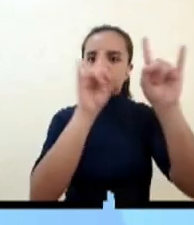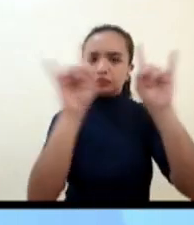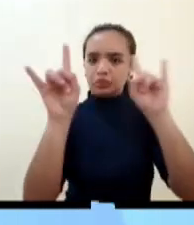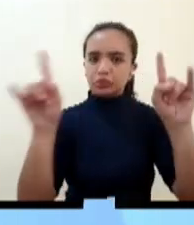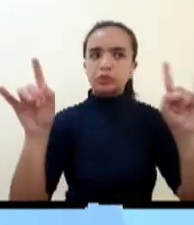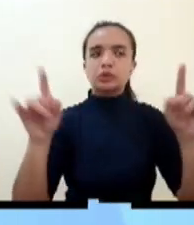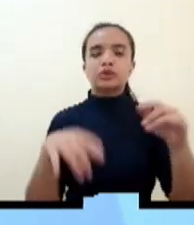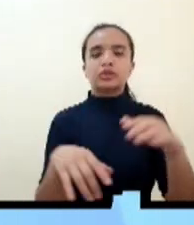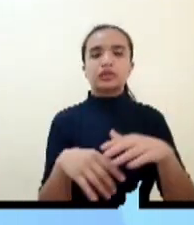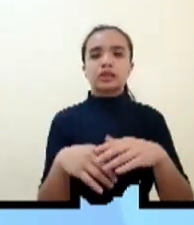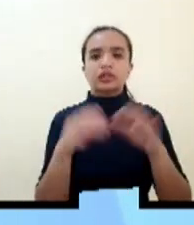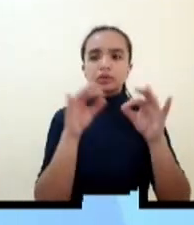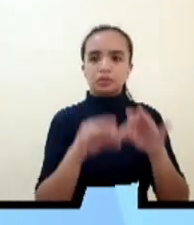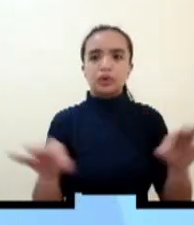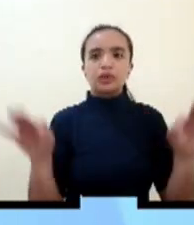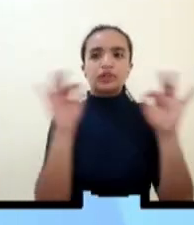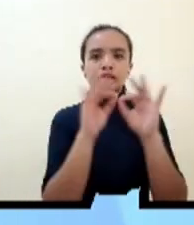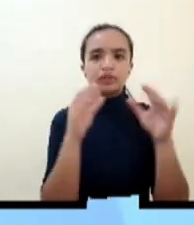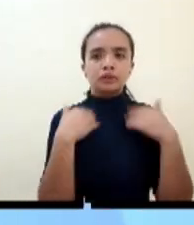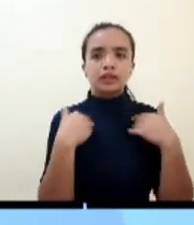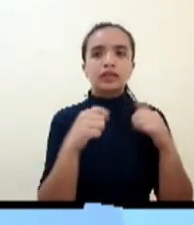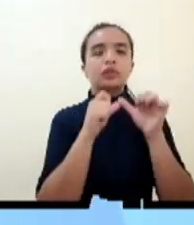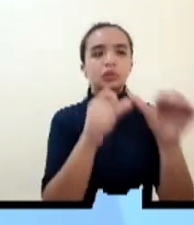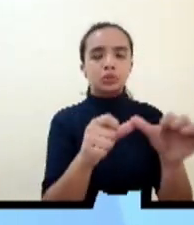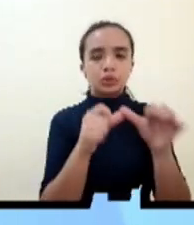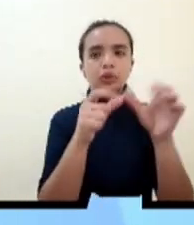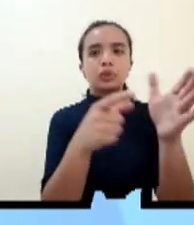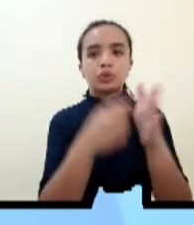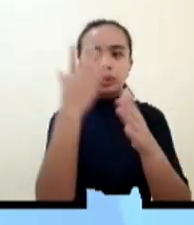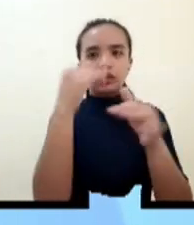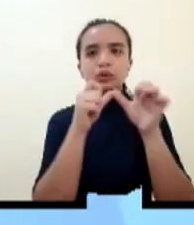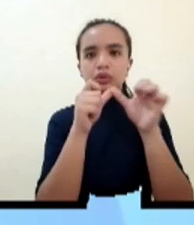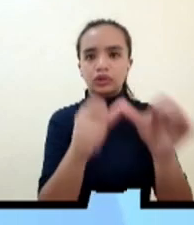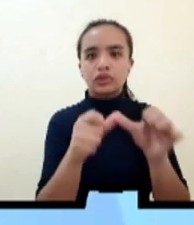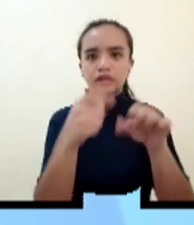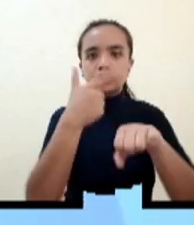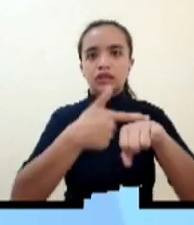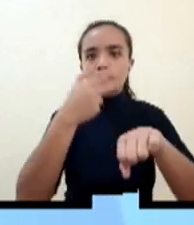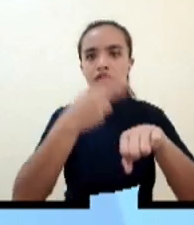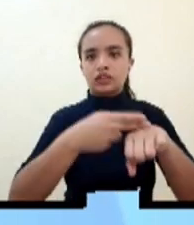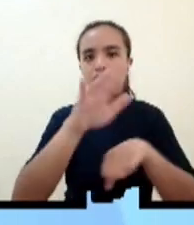may sustainable demand para tuloy-tuloy yung livelihood ng ating mga weavers, sir.